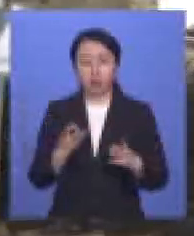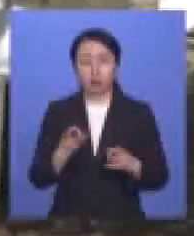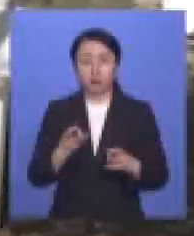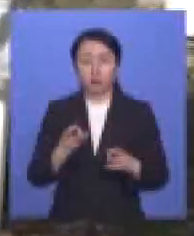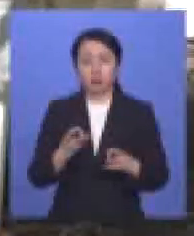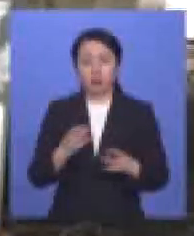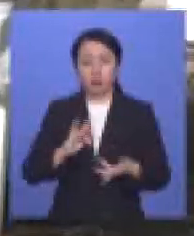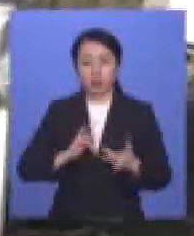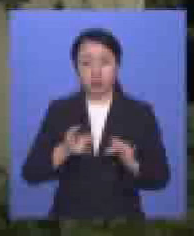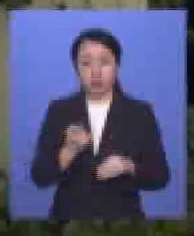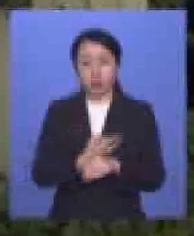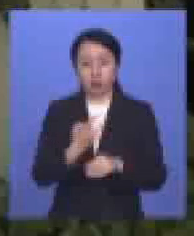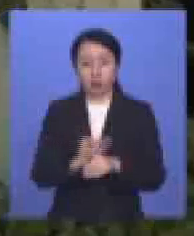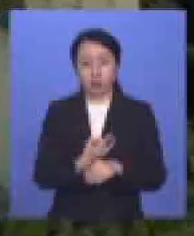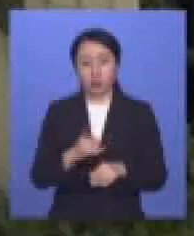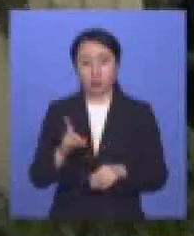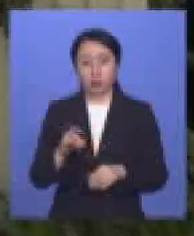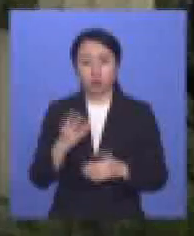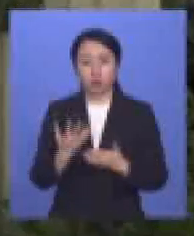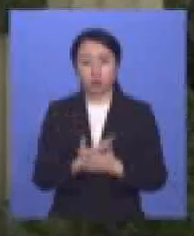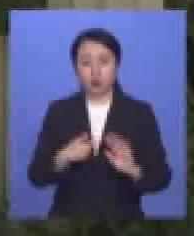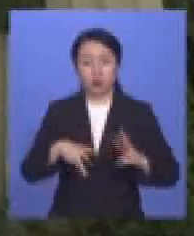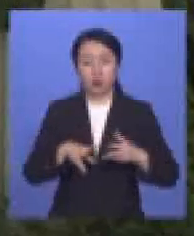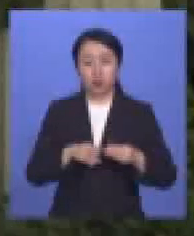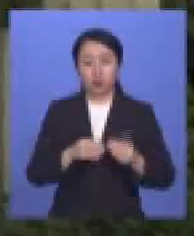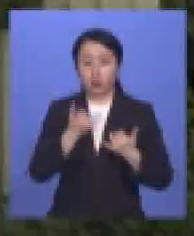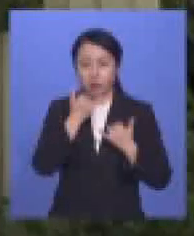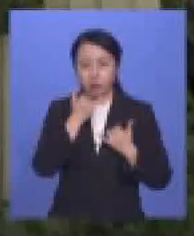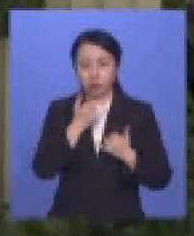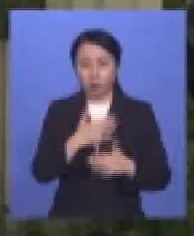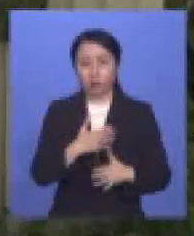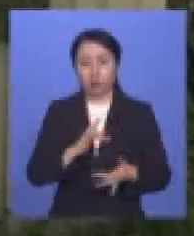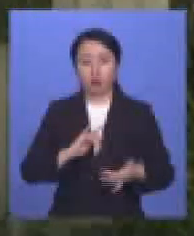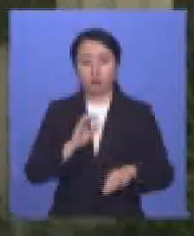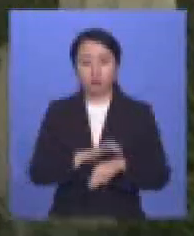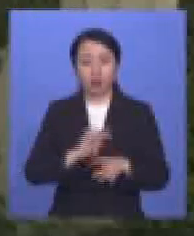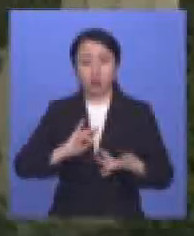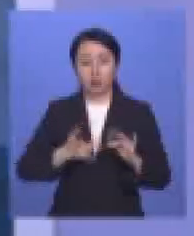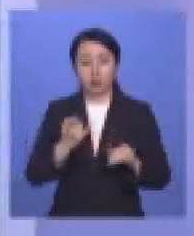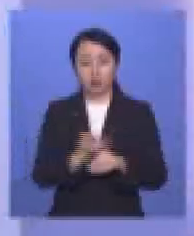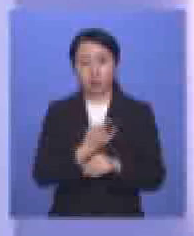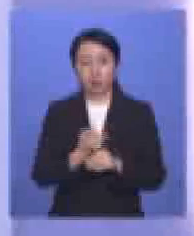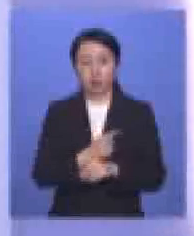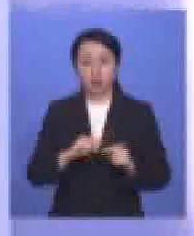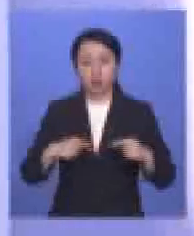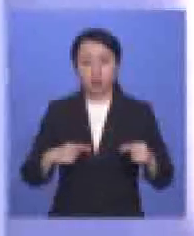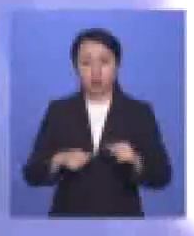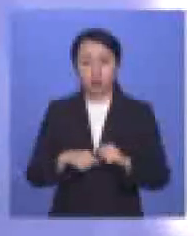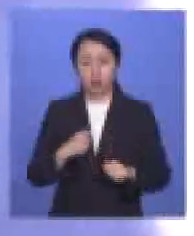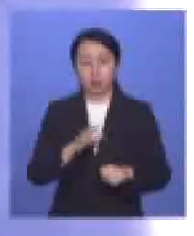с интернет-мошенниками. Однако достигнуть действительных результатов пока не удается. Факты интернет-мошенничеств с различными суммами